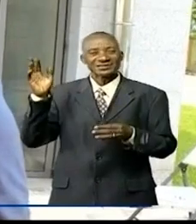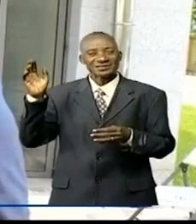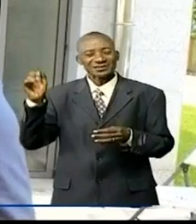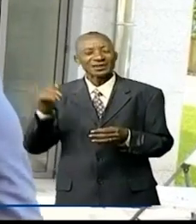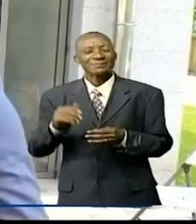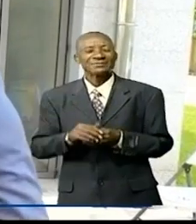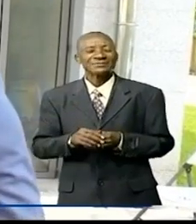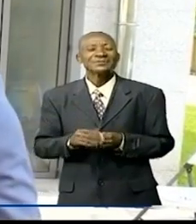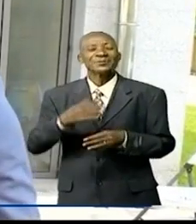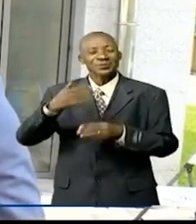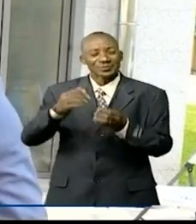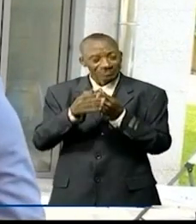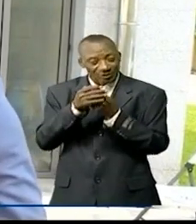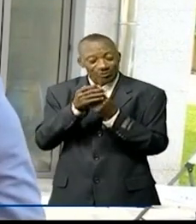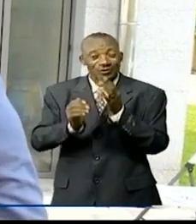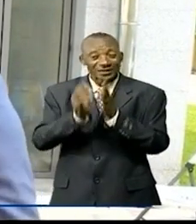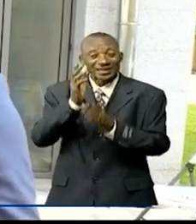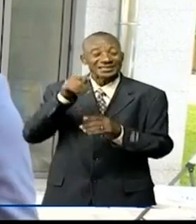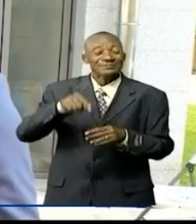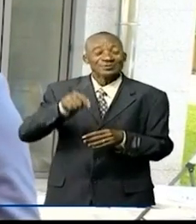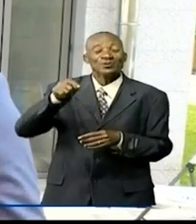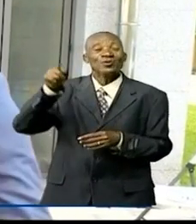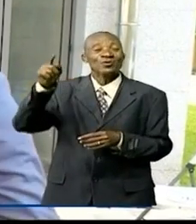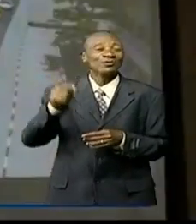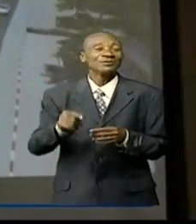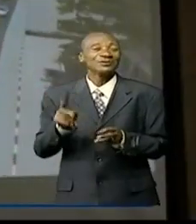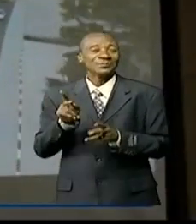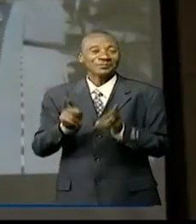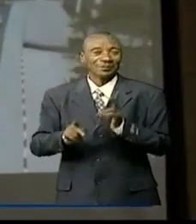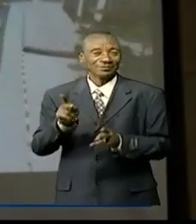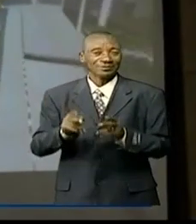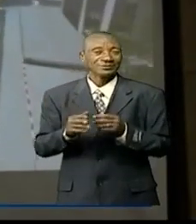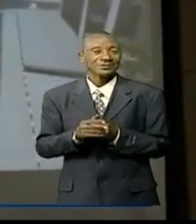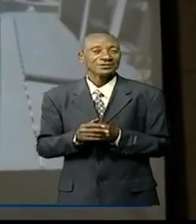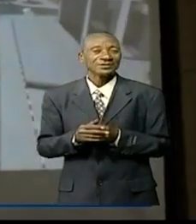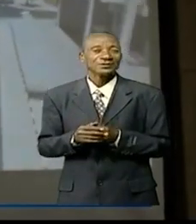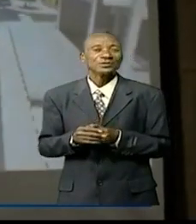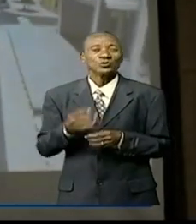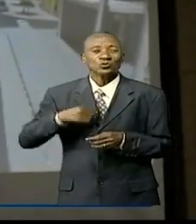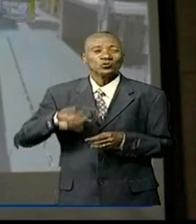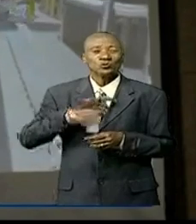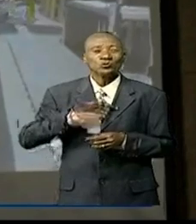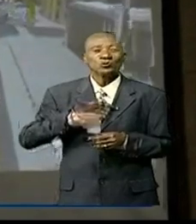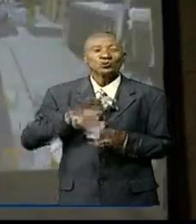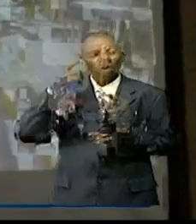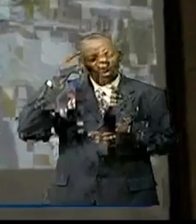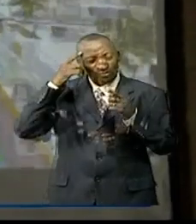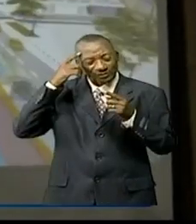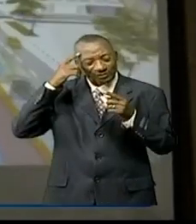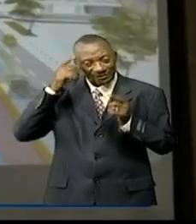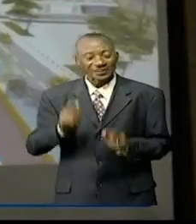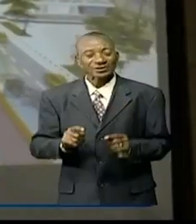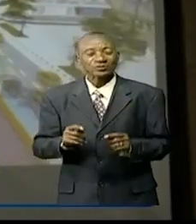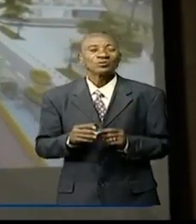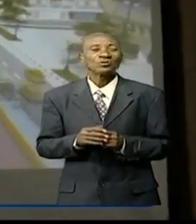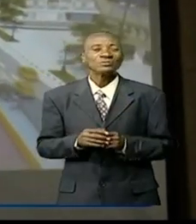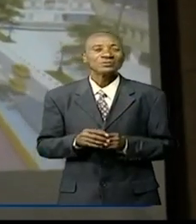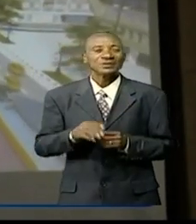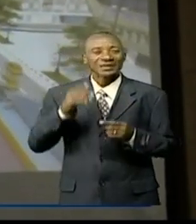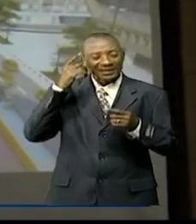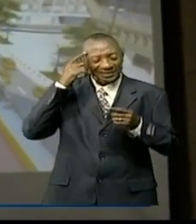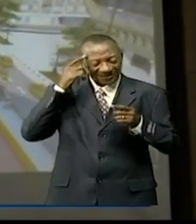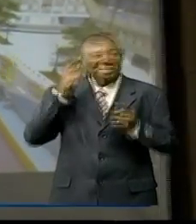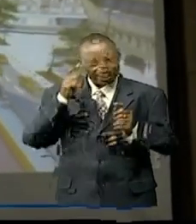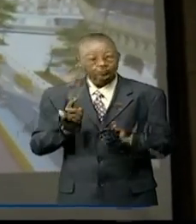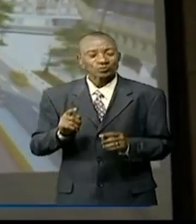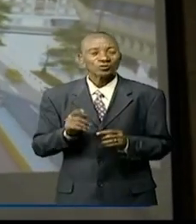d'habitants, nous sommes obligés de prendre des décisions, que ce soit impopulaire ou des décisions qui ne vont pas plaire